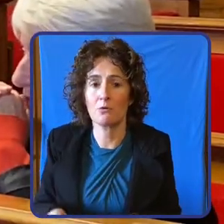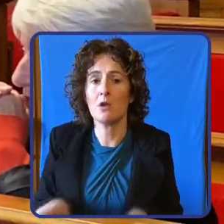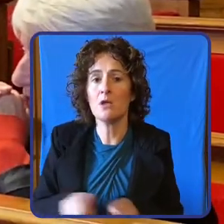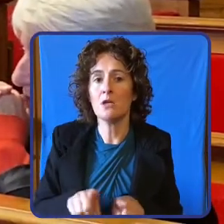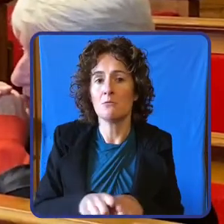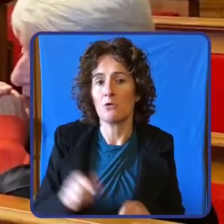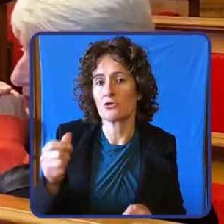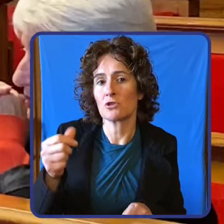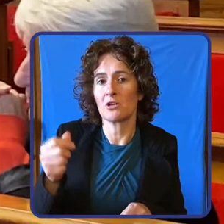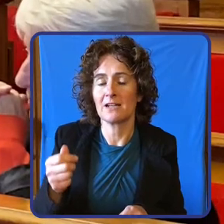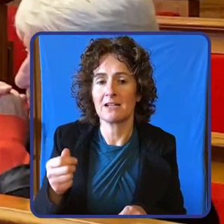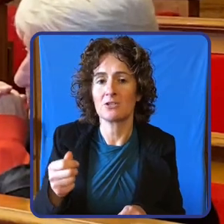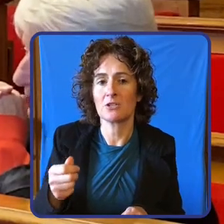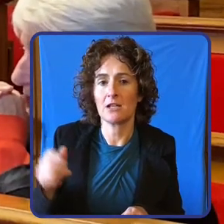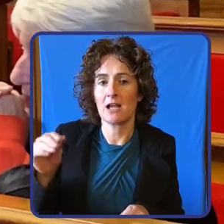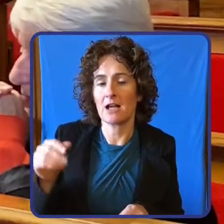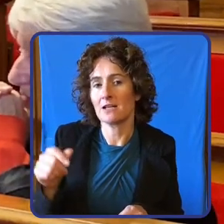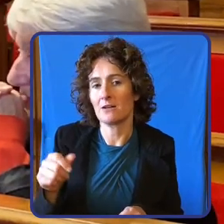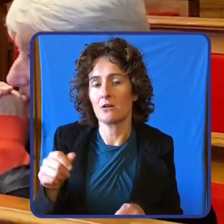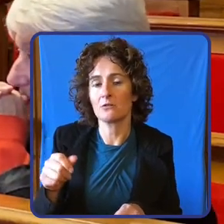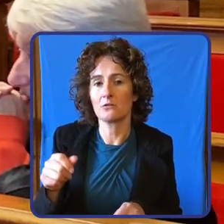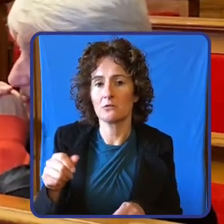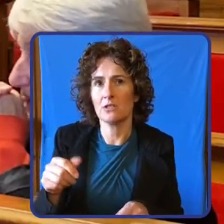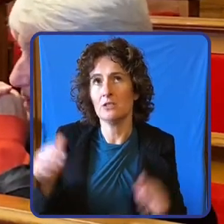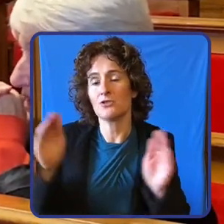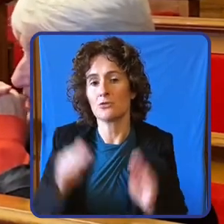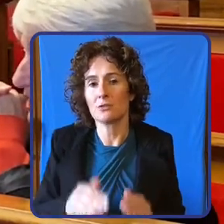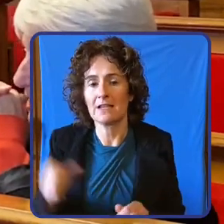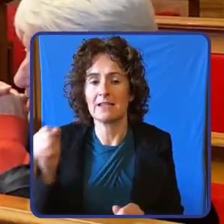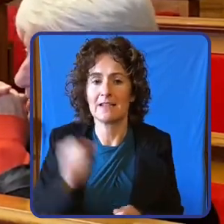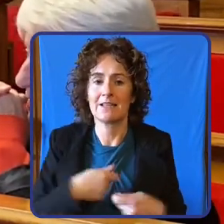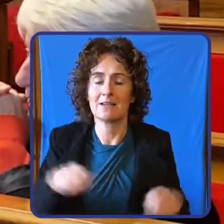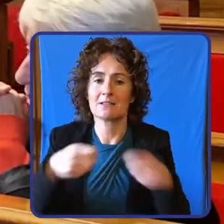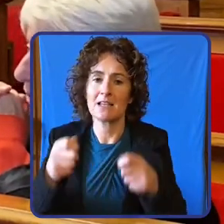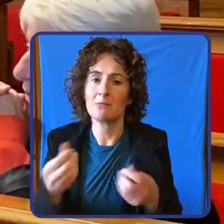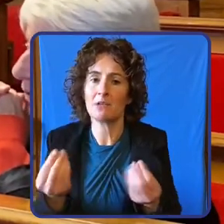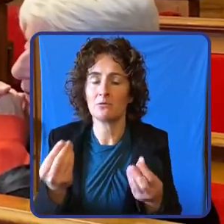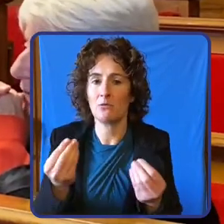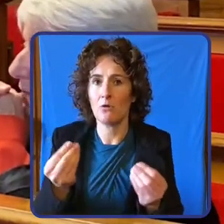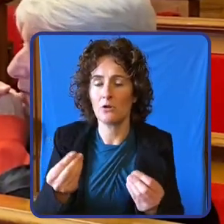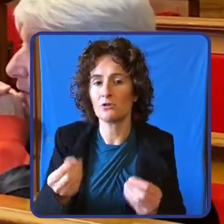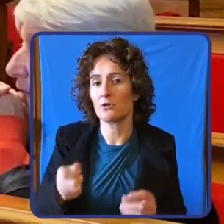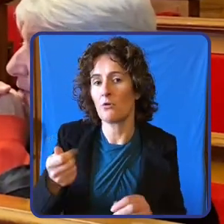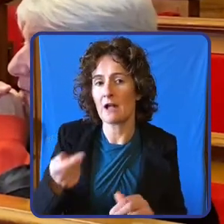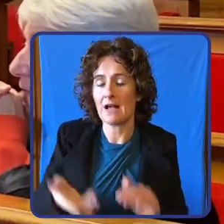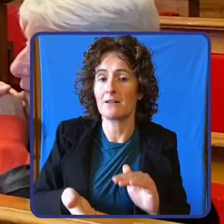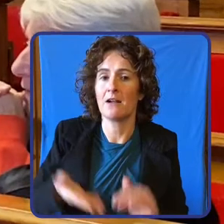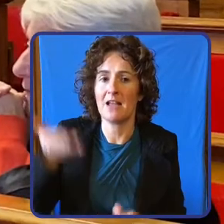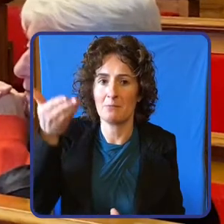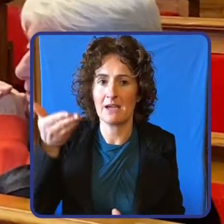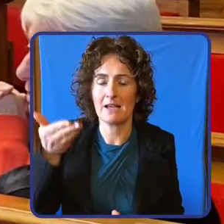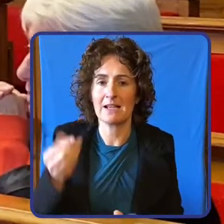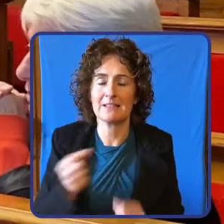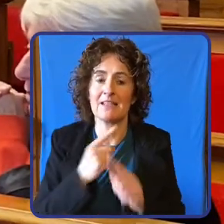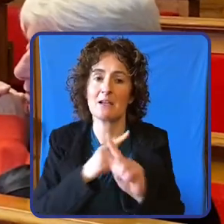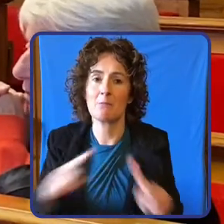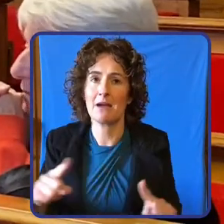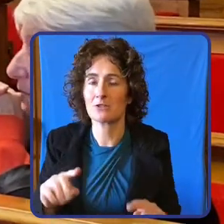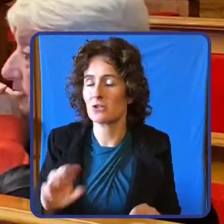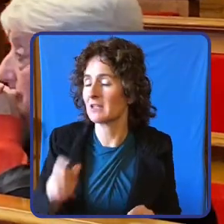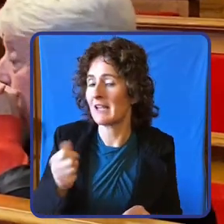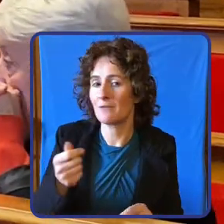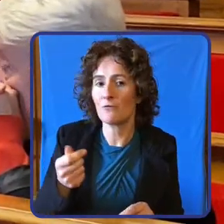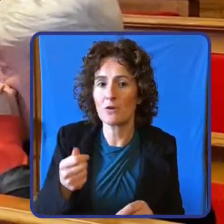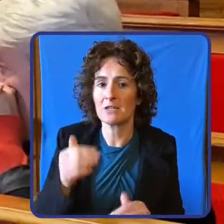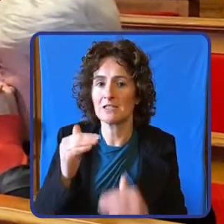de egyébként minden más építőanyag árak csak fölfele. Ez az egyik gondolatom. A másik az, hogy nem forintban mérhető